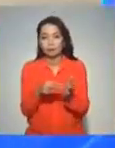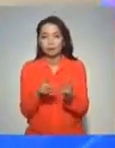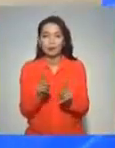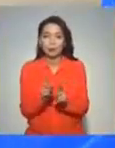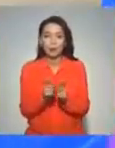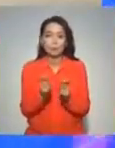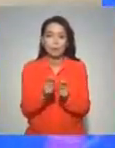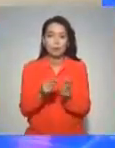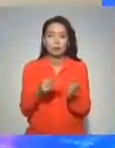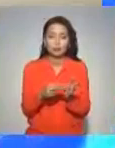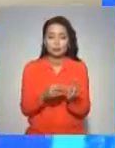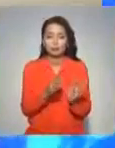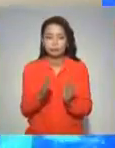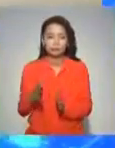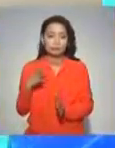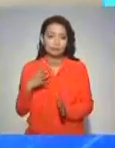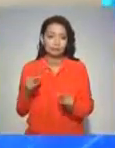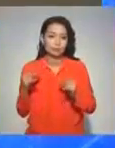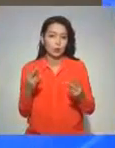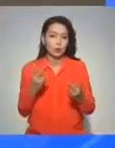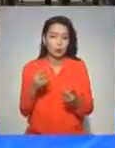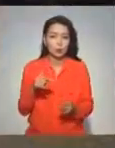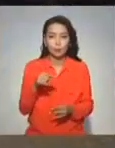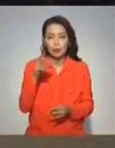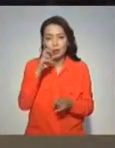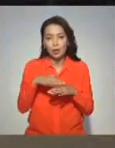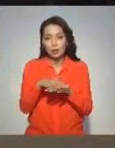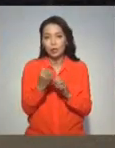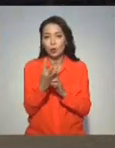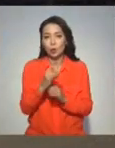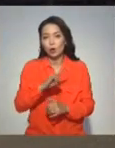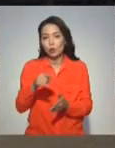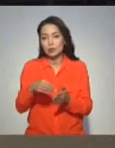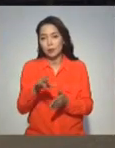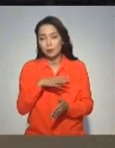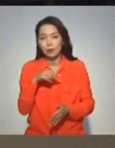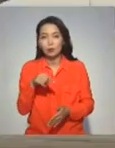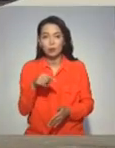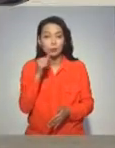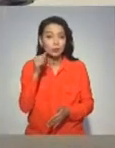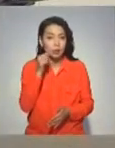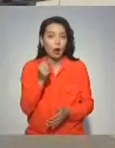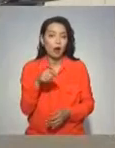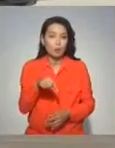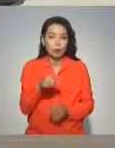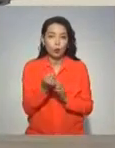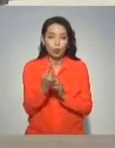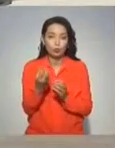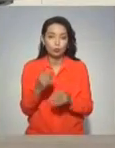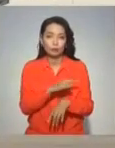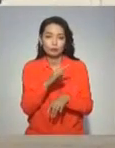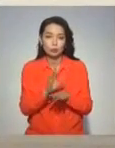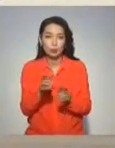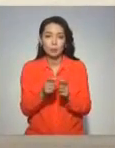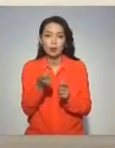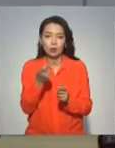байланысты билеттер құнын реттеуге мәжбүр. Былтыр елімізге 14 ұшақ сатып алынса, биыл тағы 11-і жеткізіледі. Бұл билет бағасының арзандауына